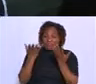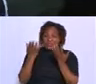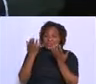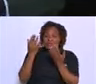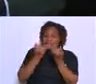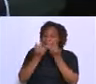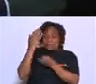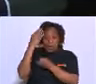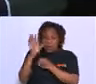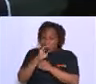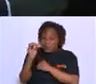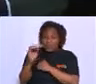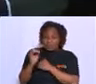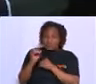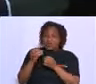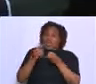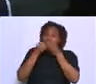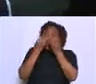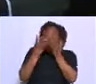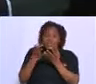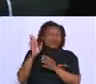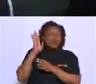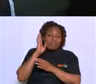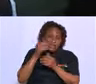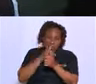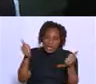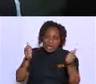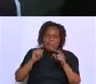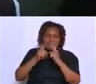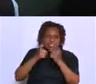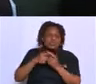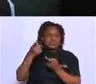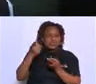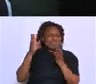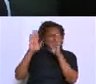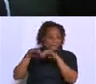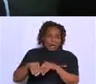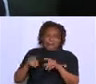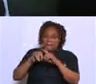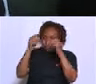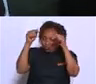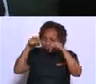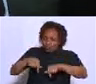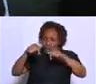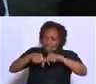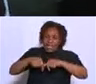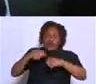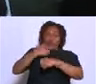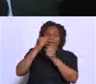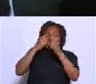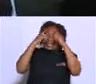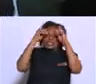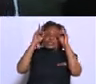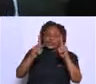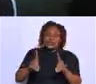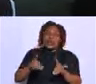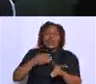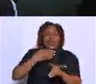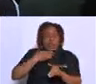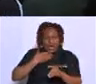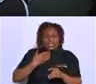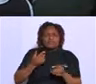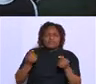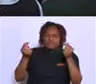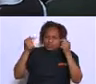sabato. Ulisikia ujumbe huu lakini hukutii. Leo unafanya maamuzi. Unasema nahitaji kushika sabato